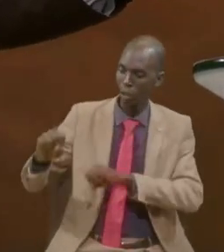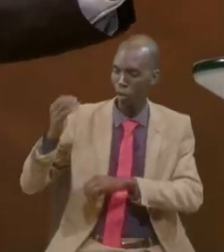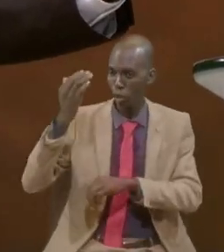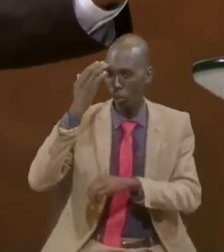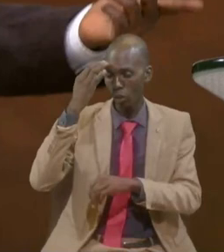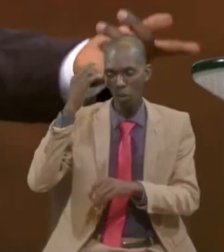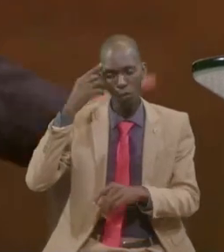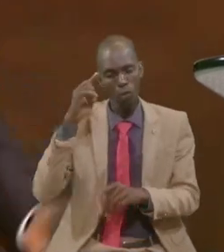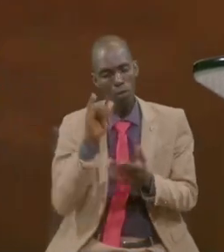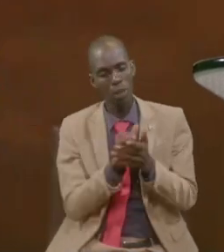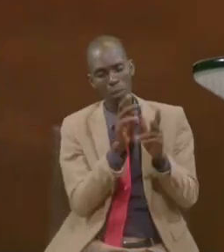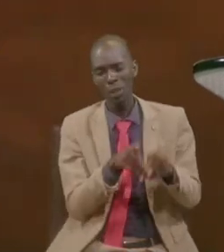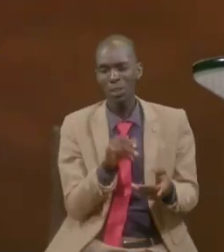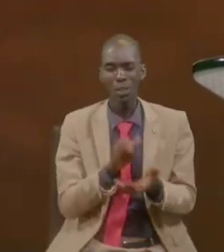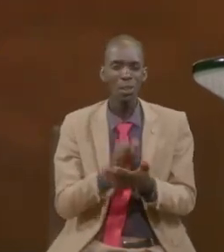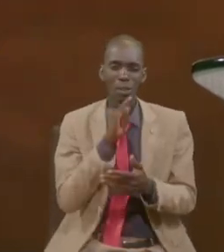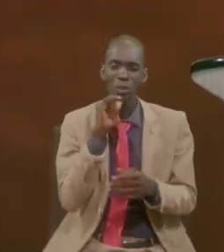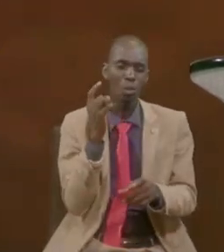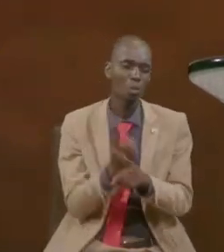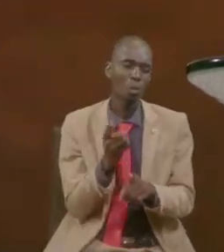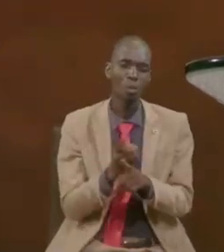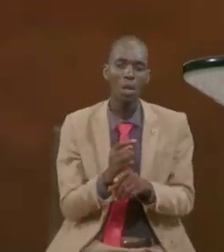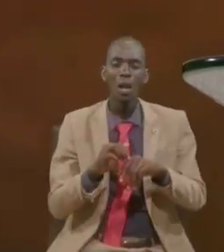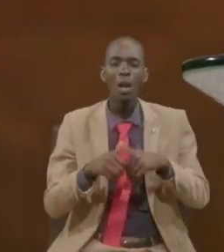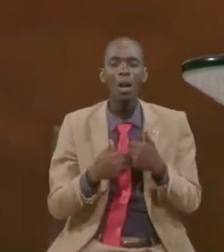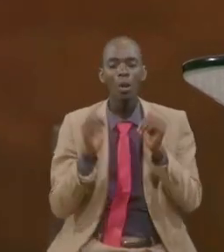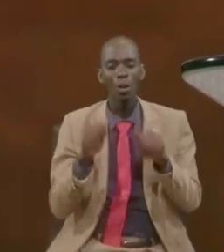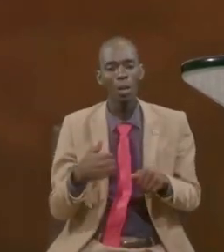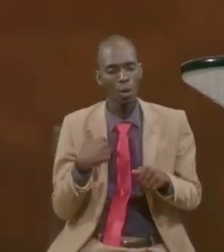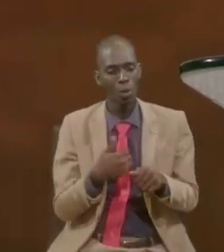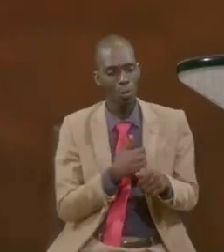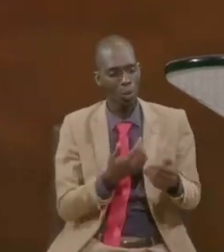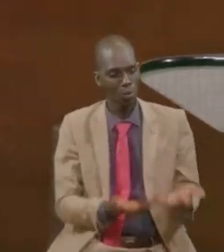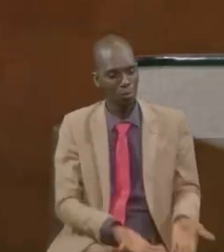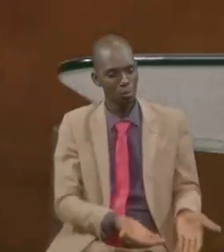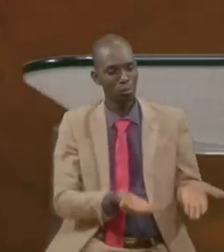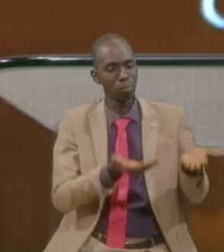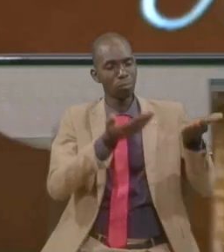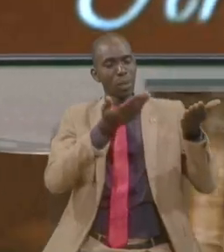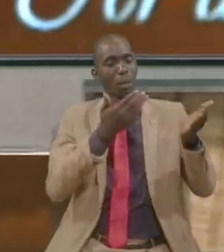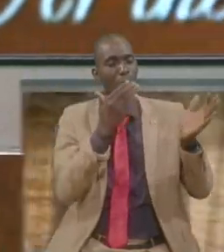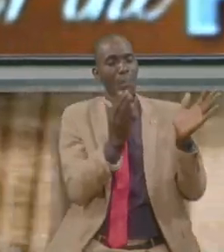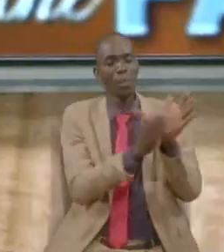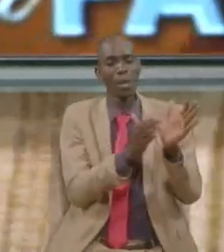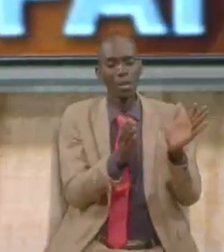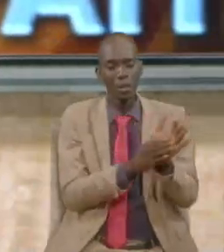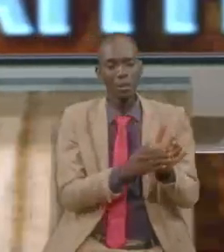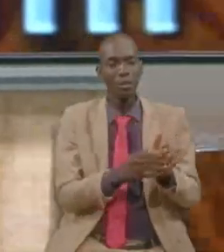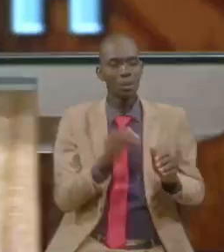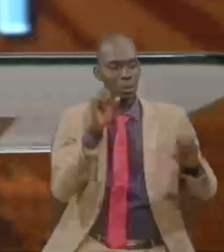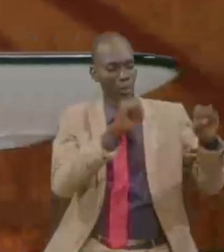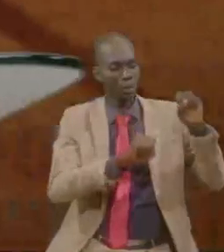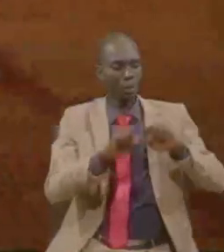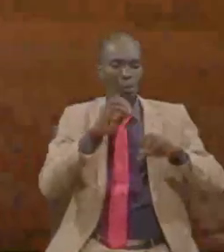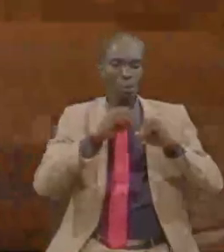la connaissance scientifique pour lui, ce n'est pas bon. Comment nous exaltons la science au-dessus